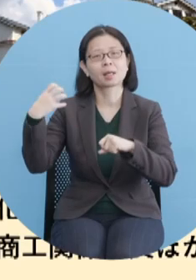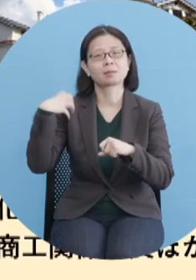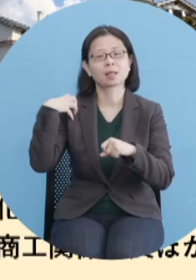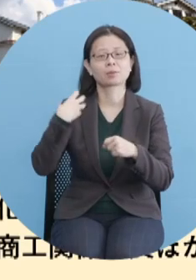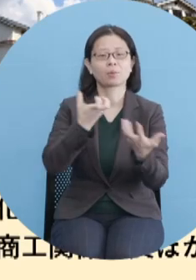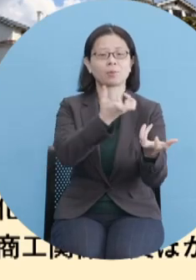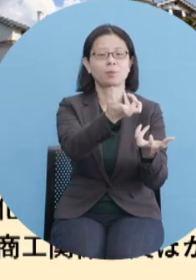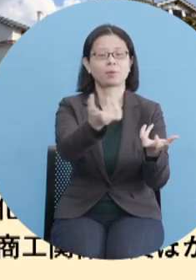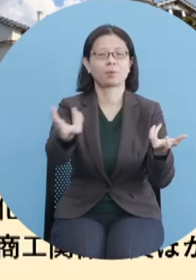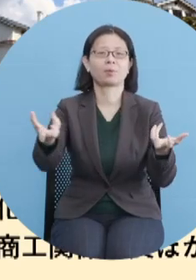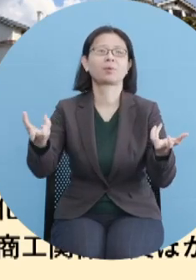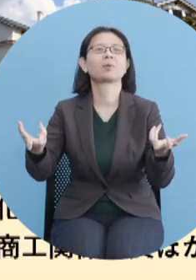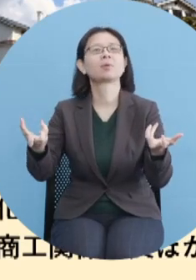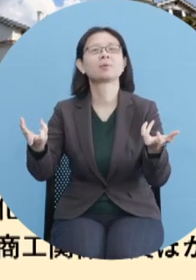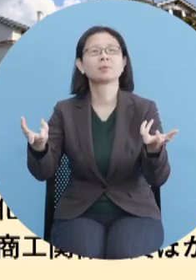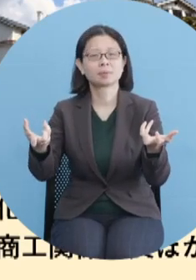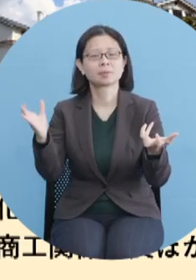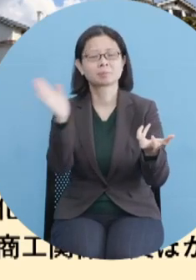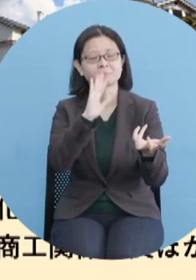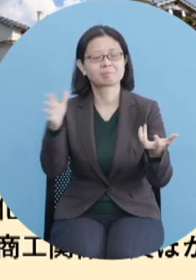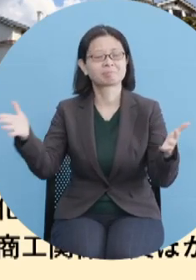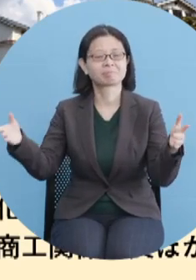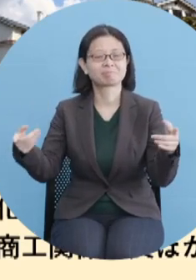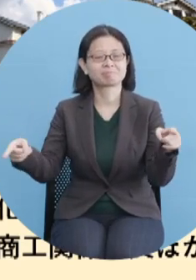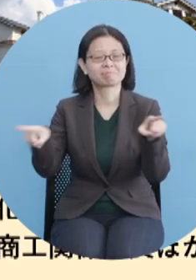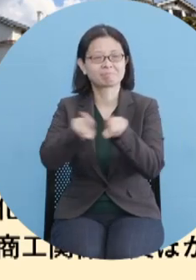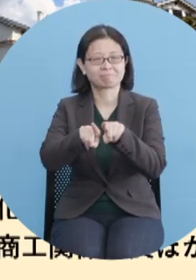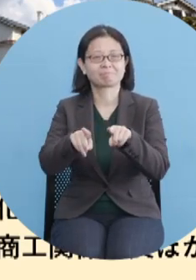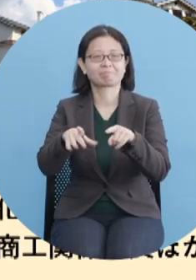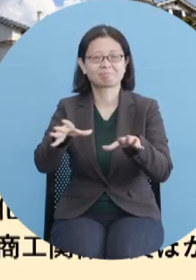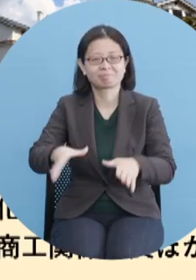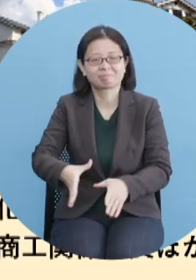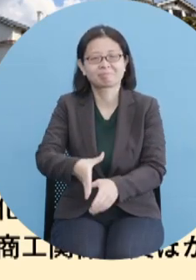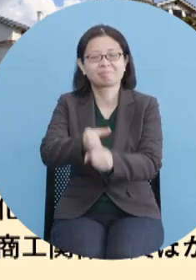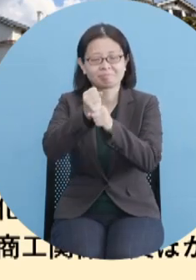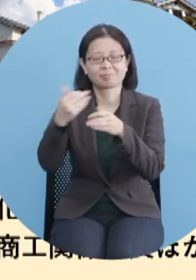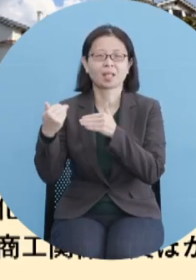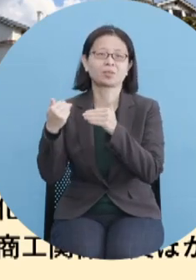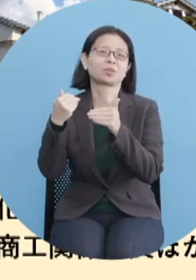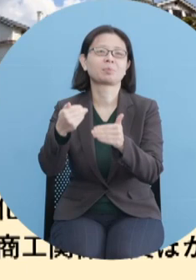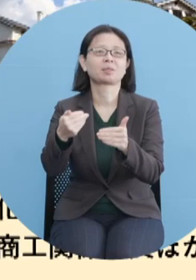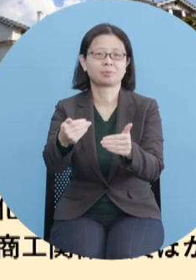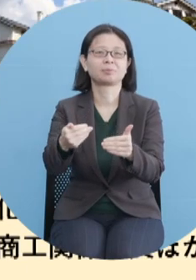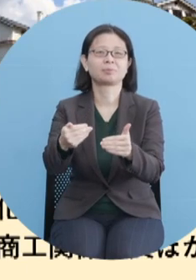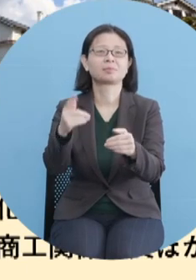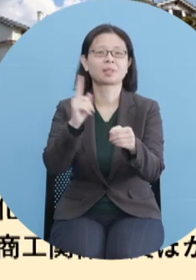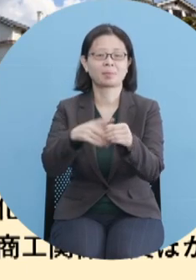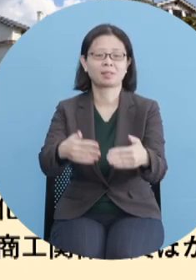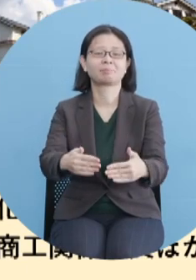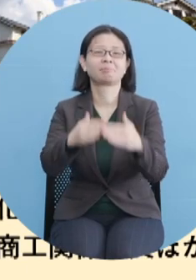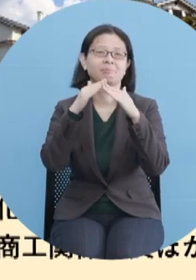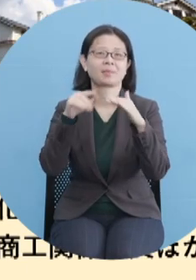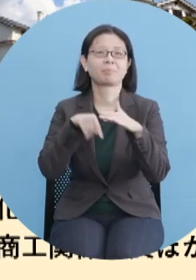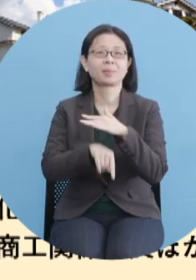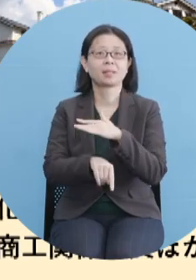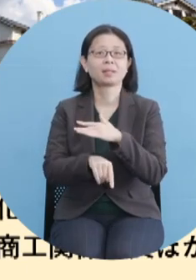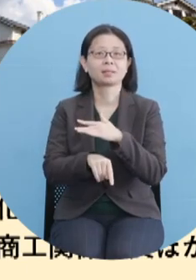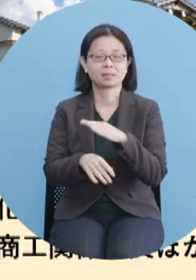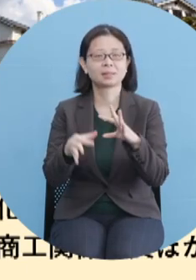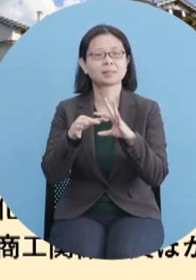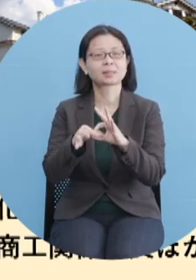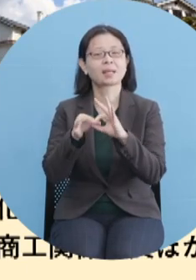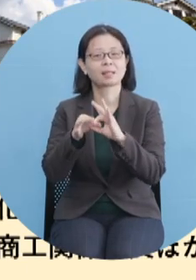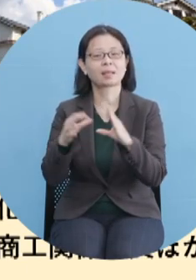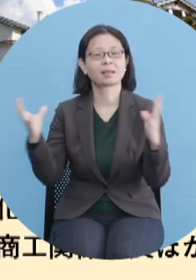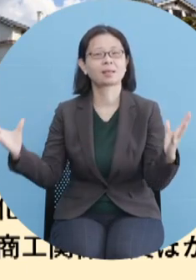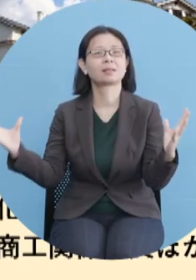行ったものをまある意味統一的に一体的に進めるという風な目的でえございますえま関係部局